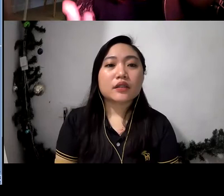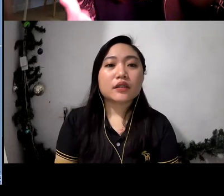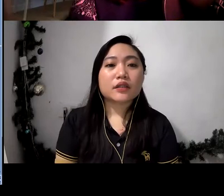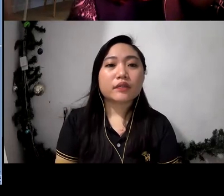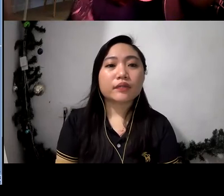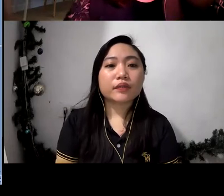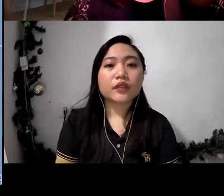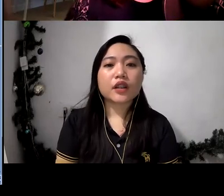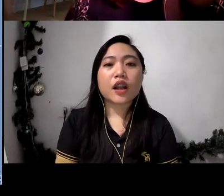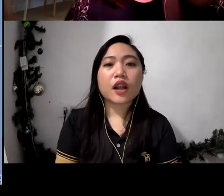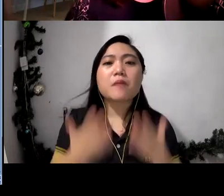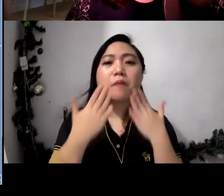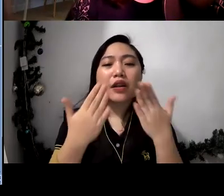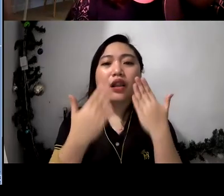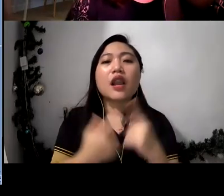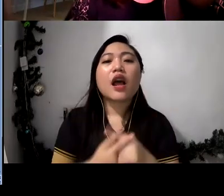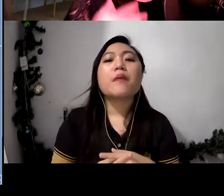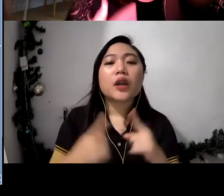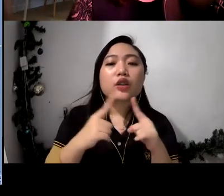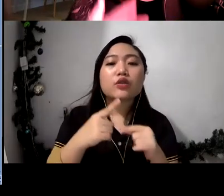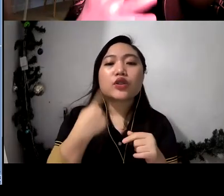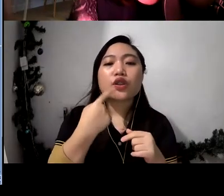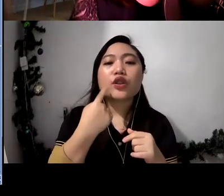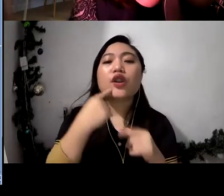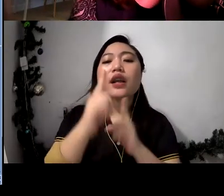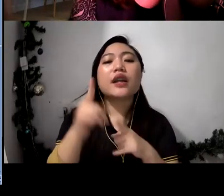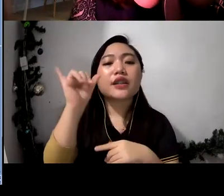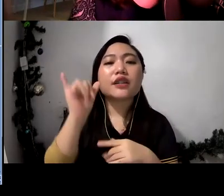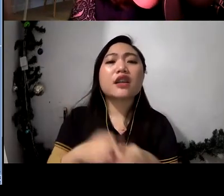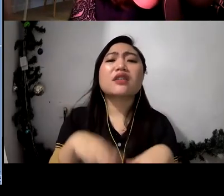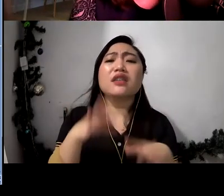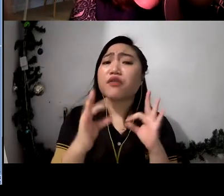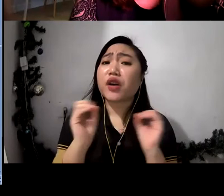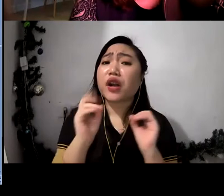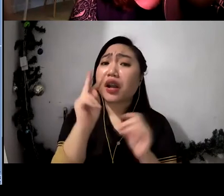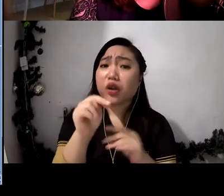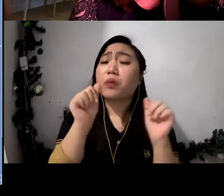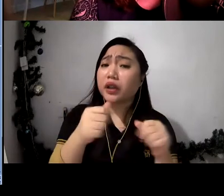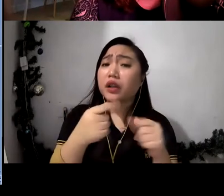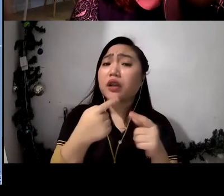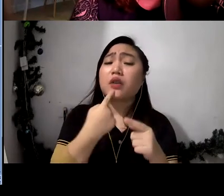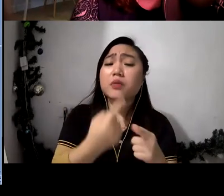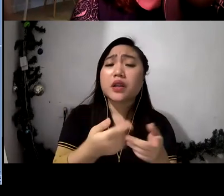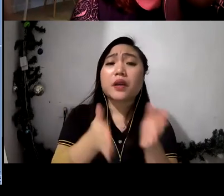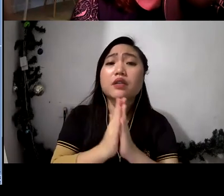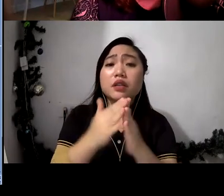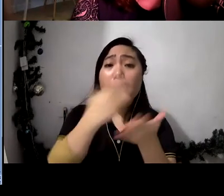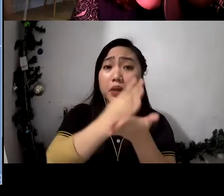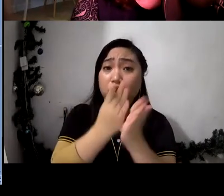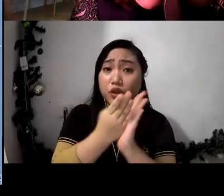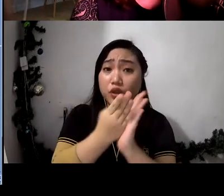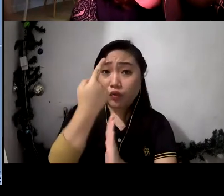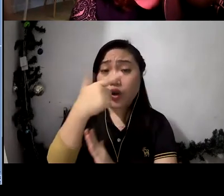Maraming salamat dun sa mga sumagot ng yes. Yung mga no, pwede nyo pong i-charge, no, sa God plan and budget nyo if you're going to get yung